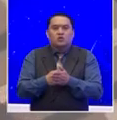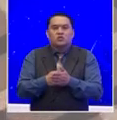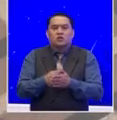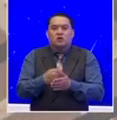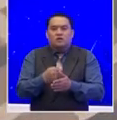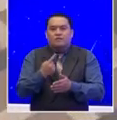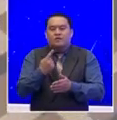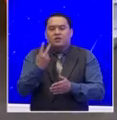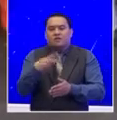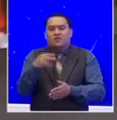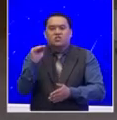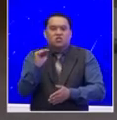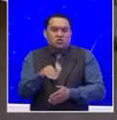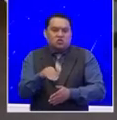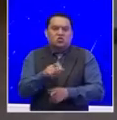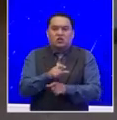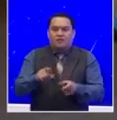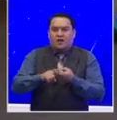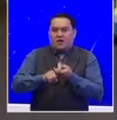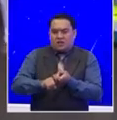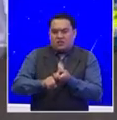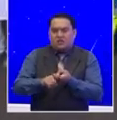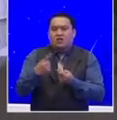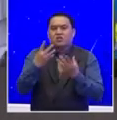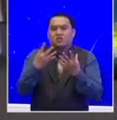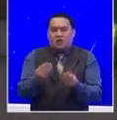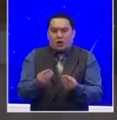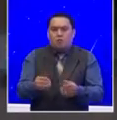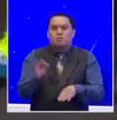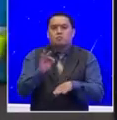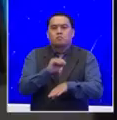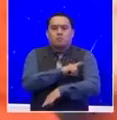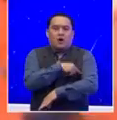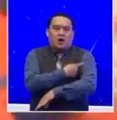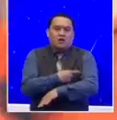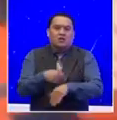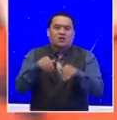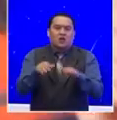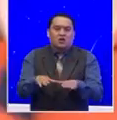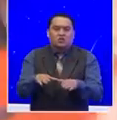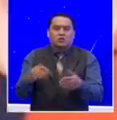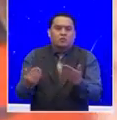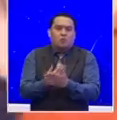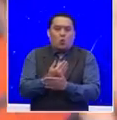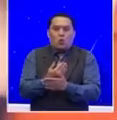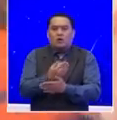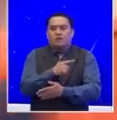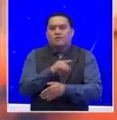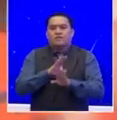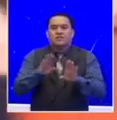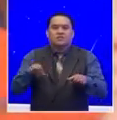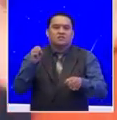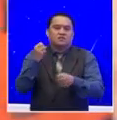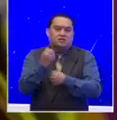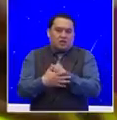жертв коронавируса превысило 20 тысяч человек. Из-за загруженности больниц власти приняли решение переоборудовать Мадридский выставочный